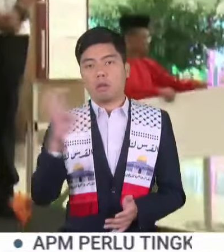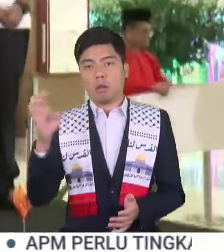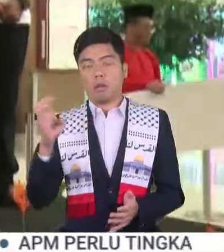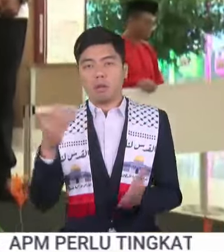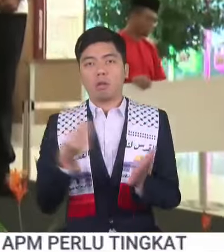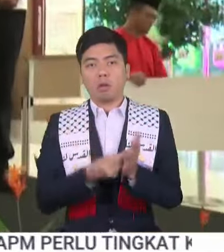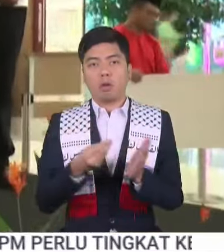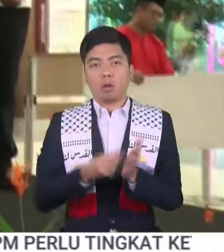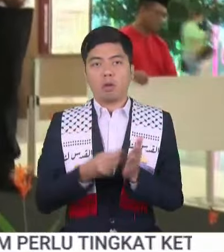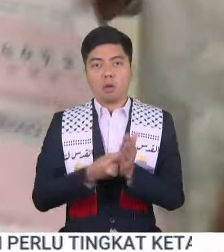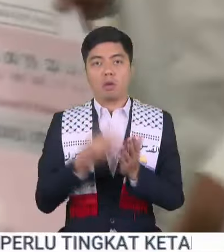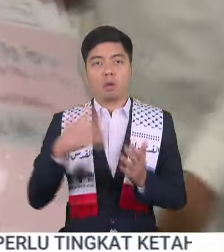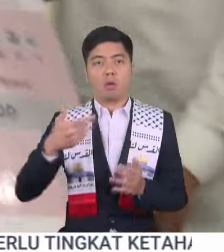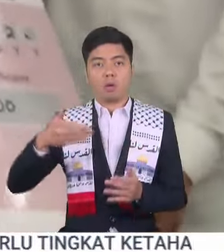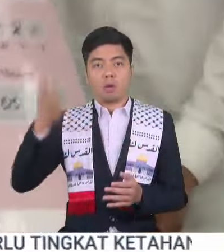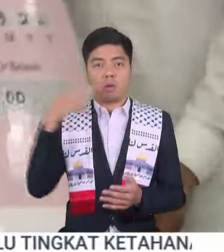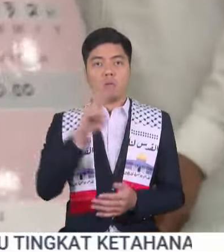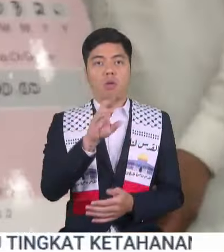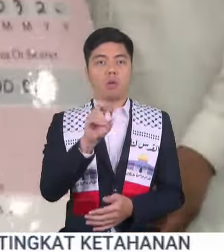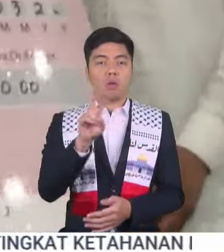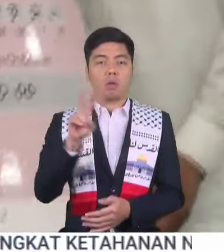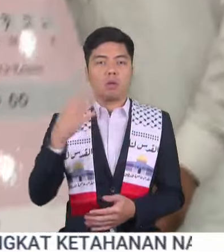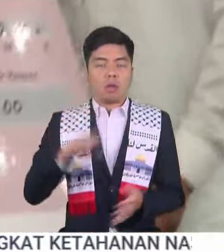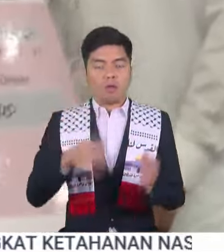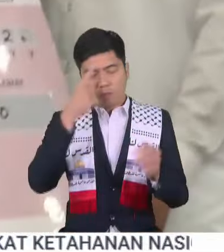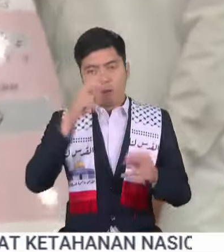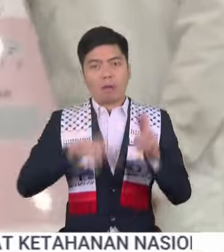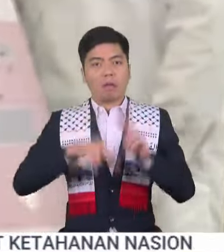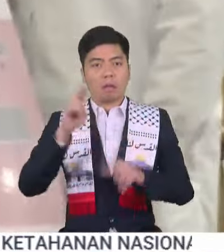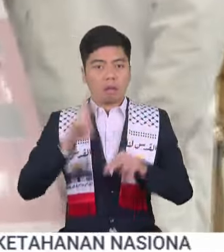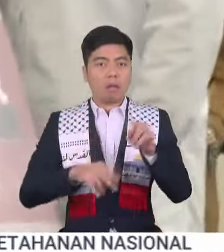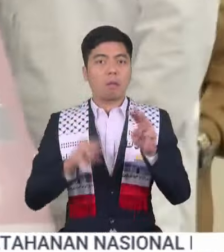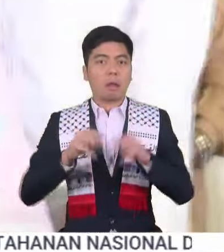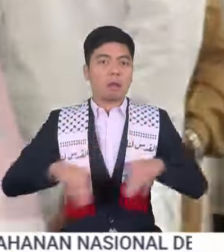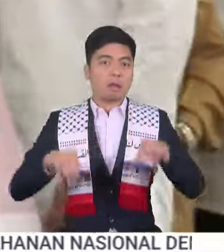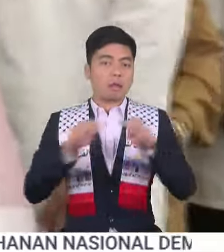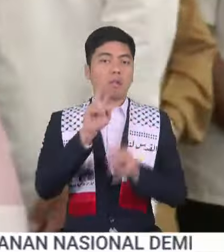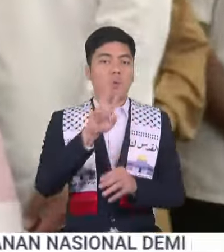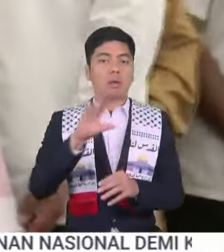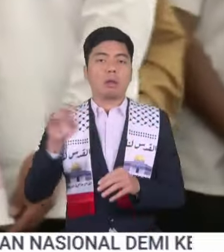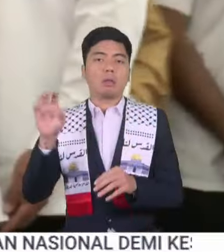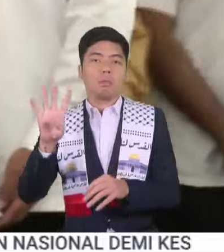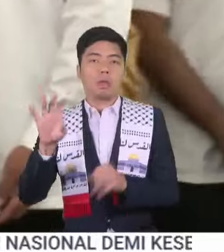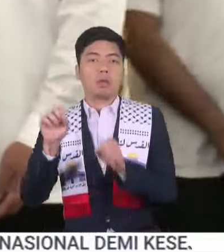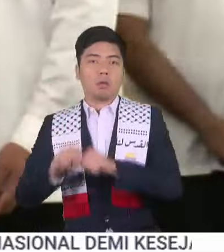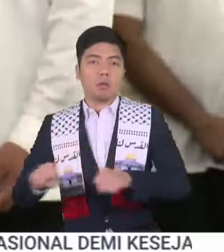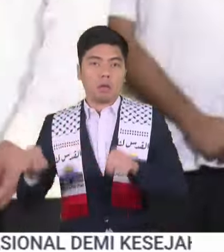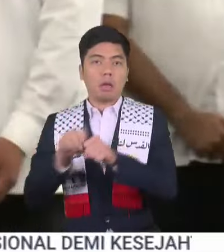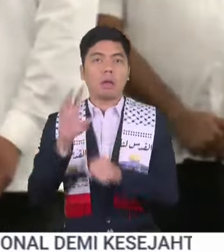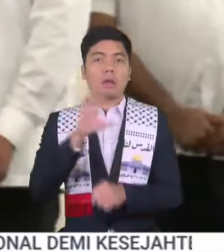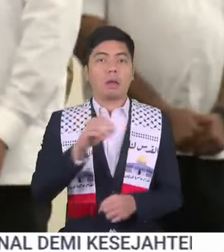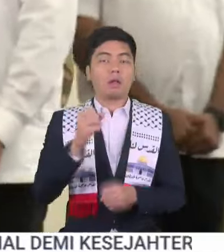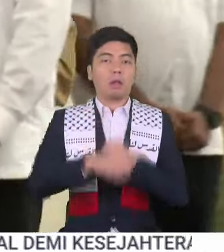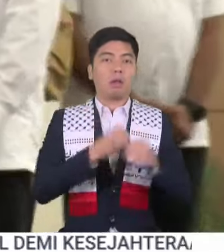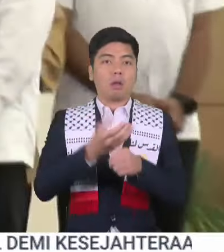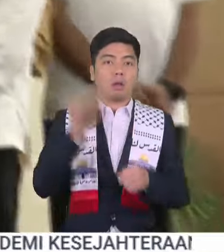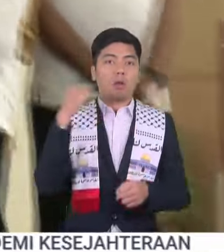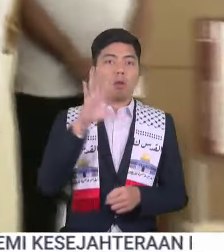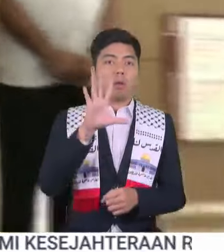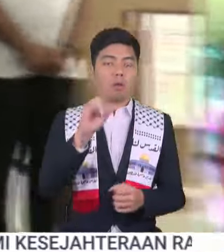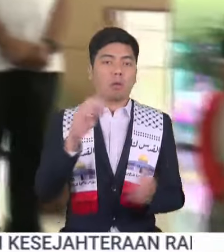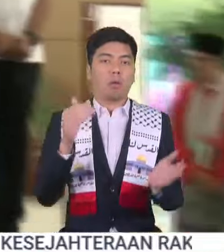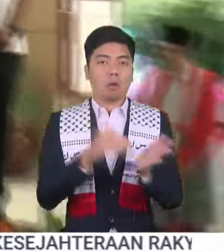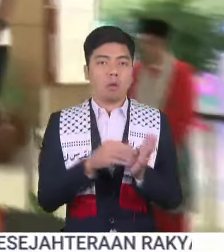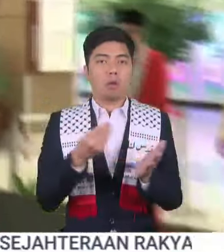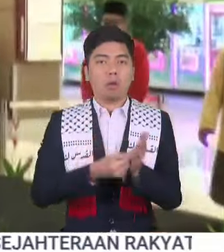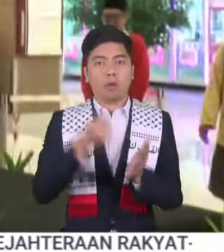RM157,400 diperuntuk pada 2022 untuk menaik taraf 2 masjid dan 4 surau. Manakala tahun lalu, RM50,000 disalur untuk naik taraf